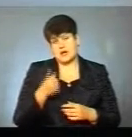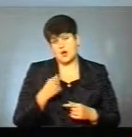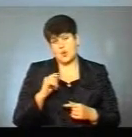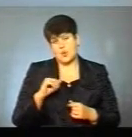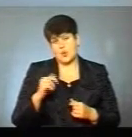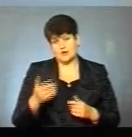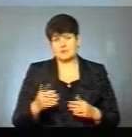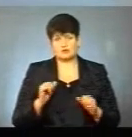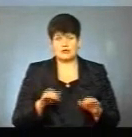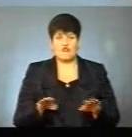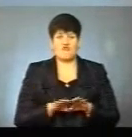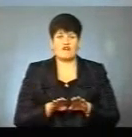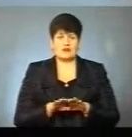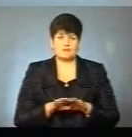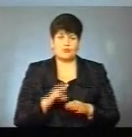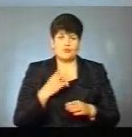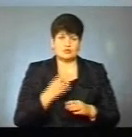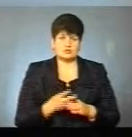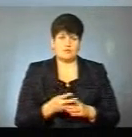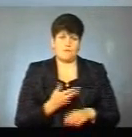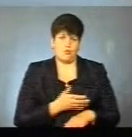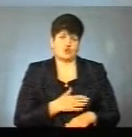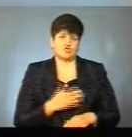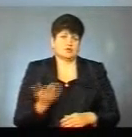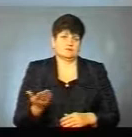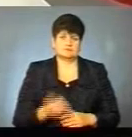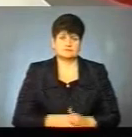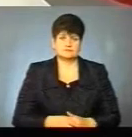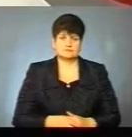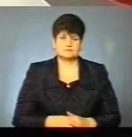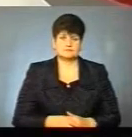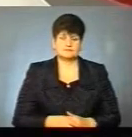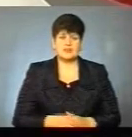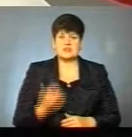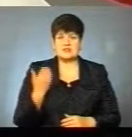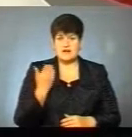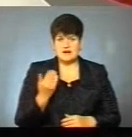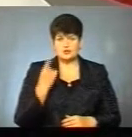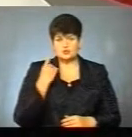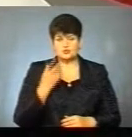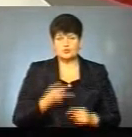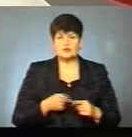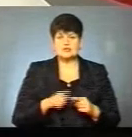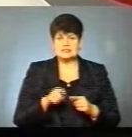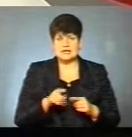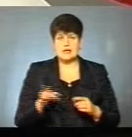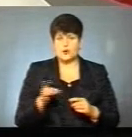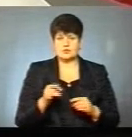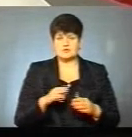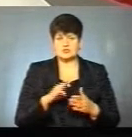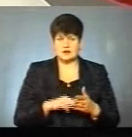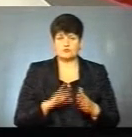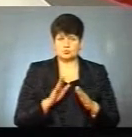таки вирівняємо до показника, як мінімум, Польщі. От, на вашу думку, саме цей розмір штрафу